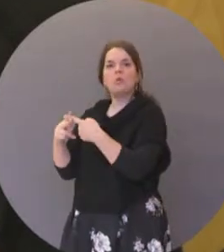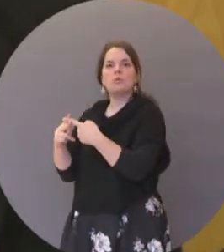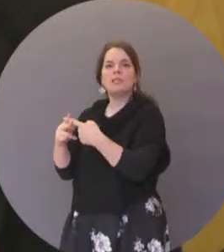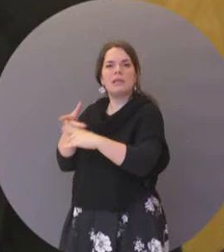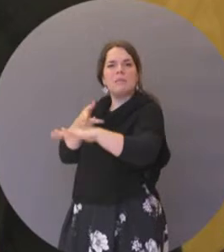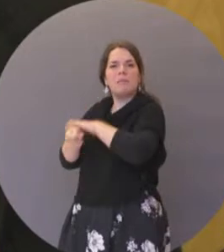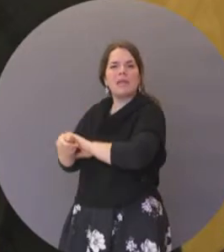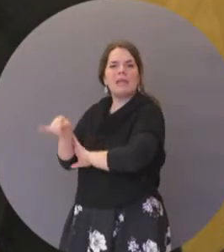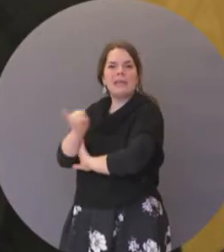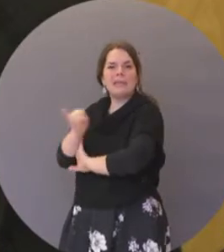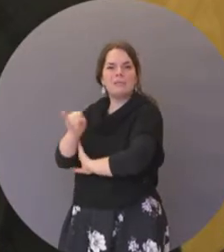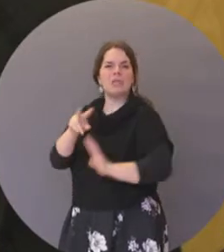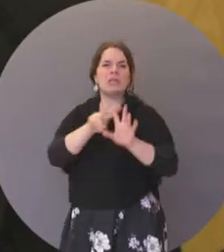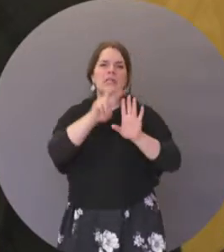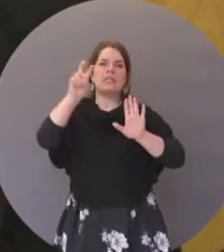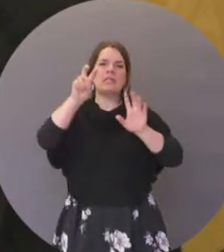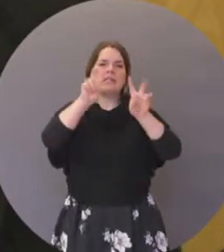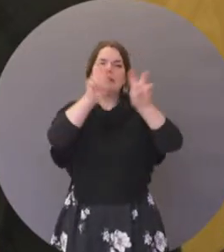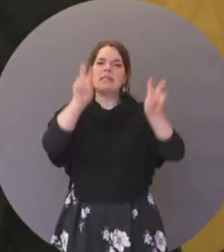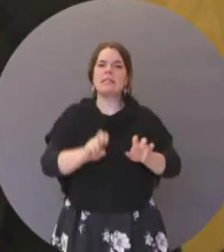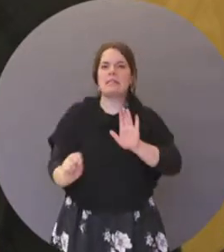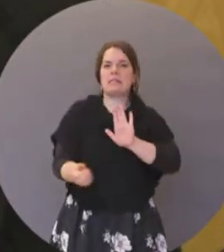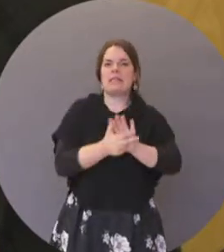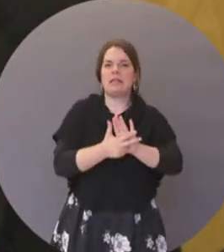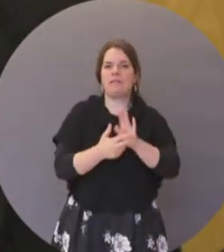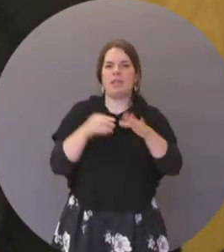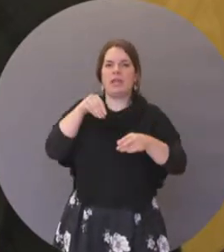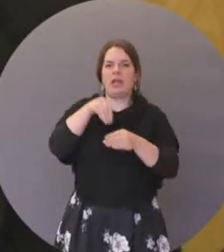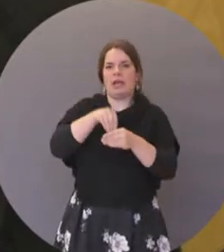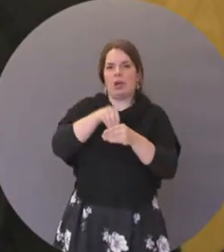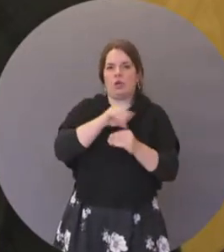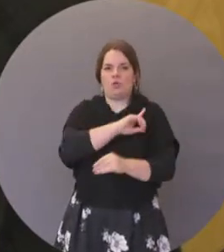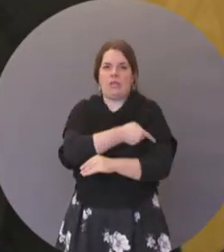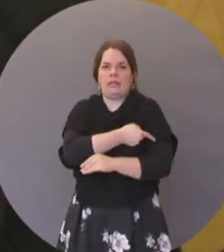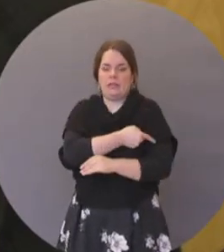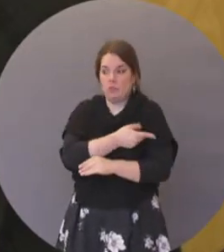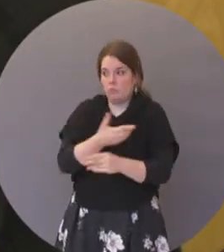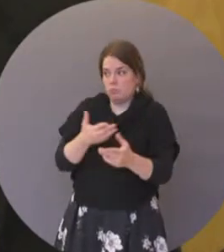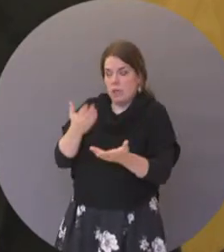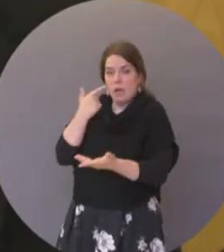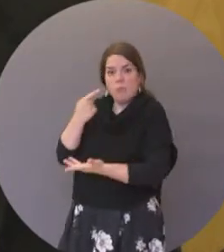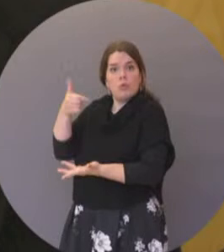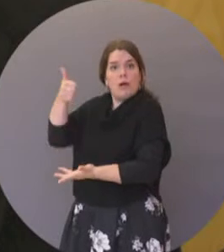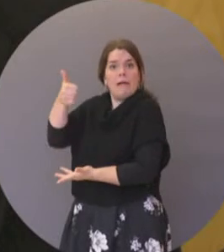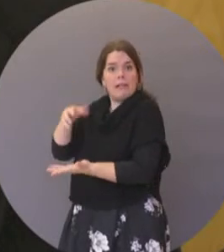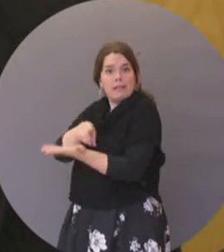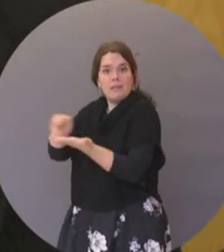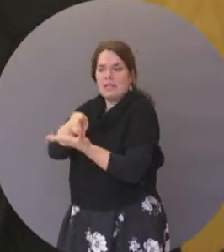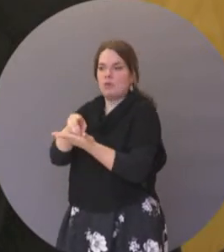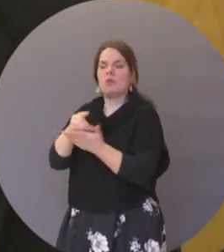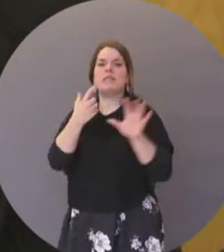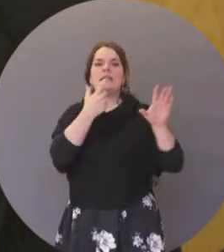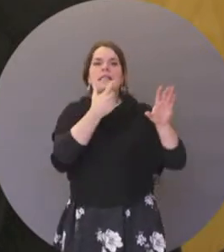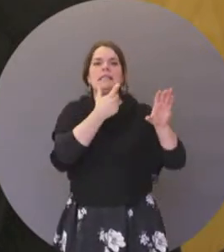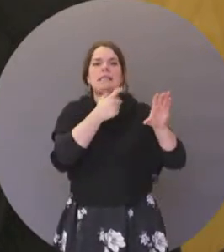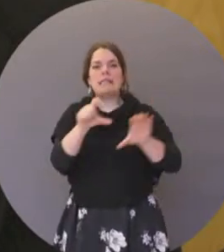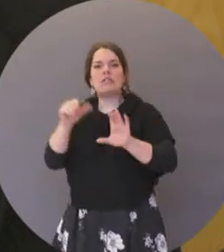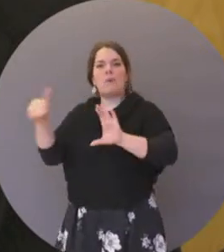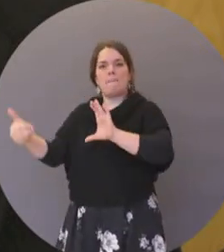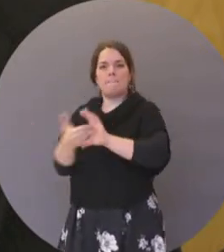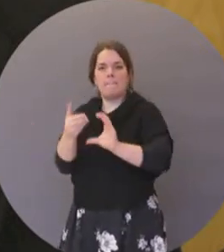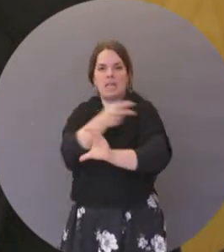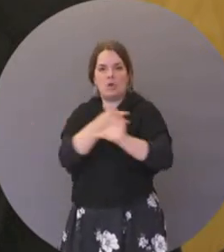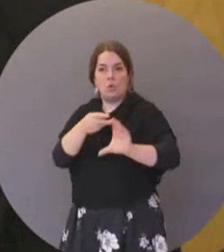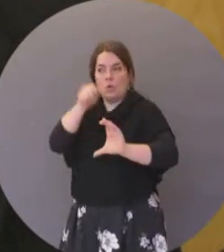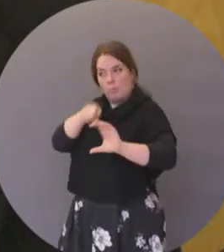les certificats d'économie d'énergie et à l'échelle d'un département c'est près de 700000 euros qui peuvent venir qui peuvent venir